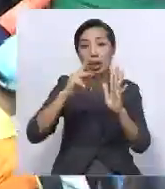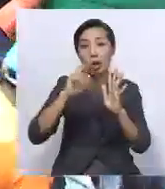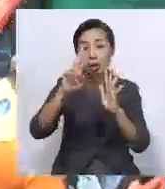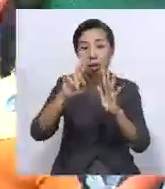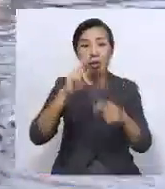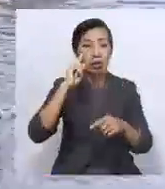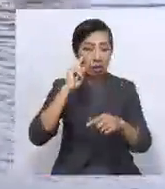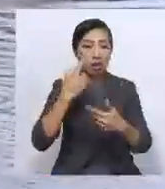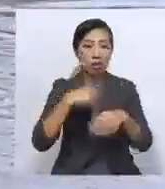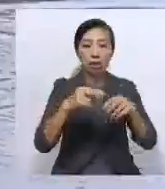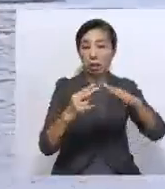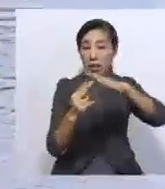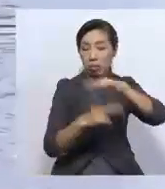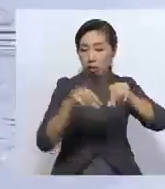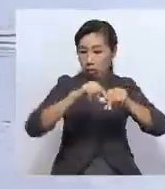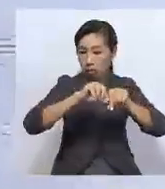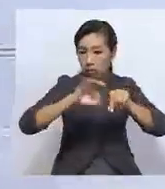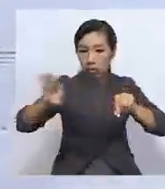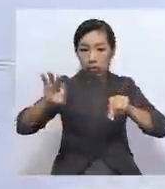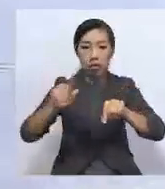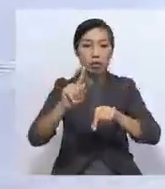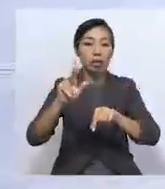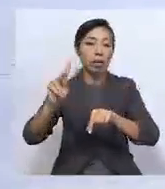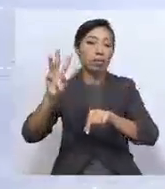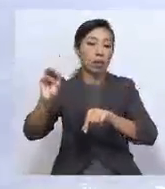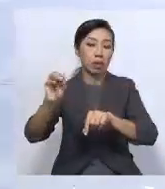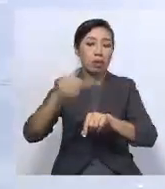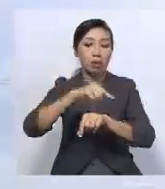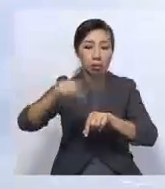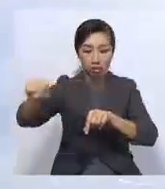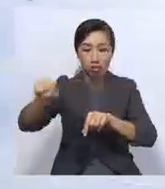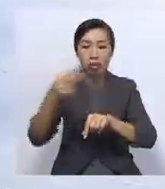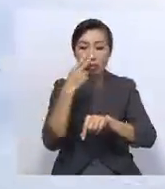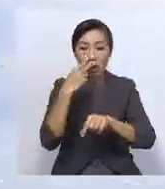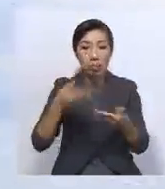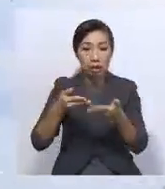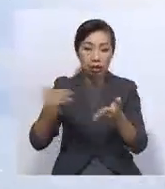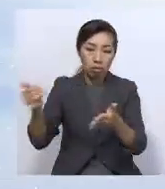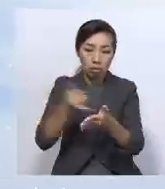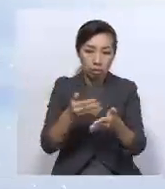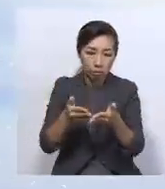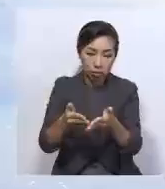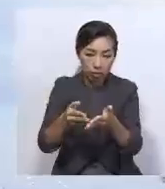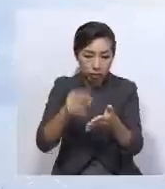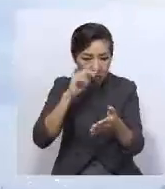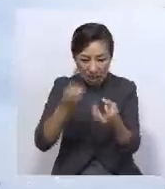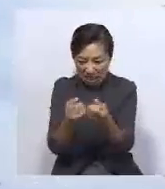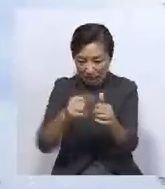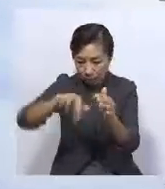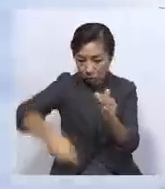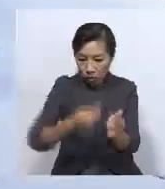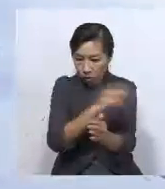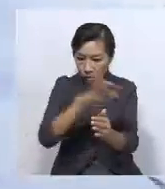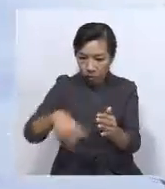านโรงเรียนดอนเมืองจาตุรจินดาระยะทางช่วงนี้1กิโลเมตรค่ะมีการลงเรือขุดลอกดินเลนนะคะกำจัดวัช